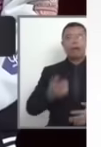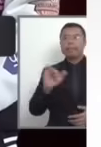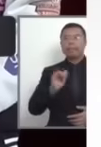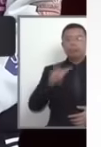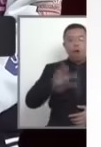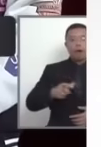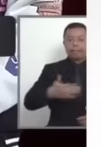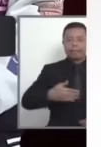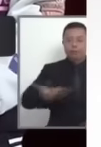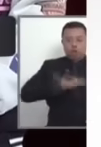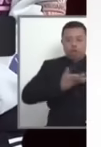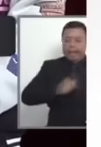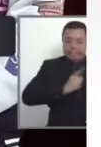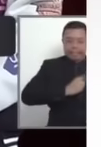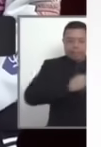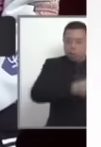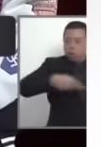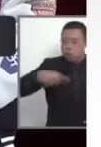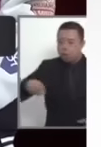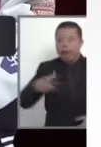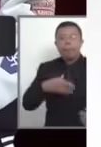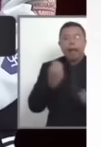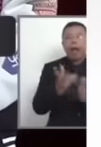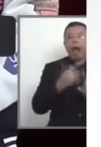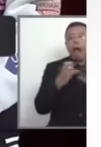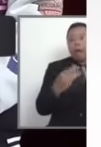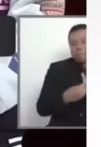Ganjar, Mas Ganjar ini pengen merebut lebih dominan, lebih banyak lagi dari